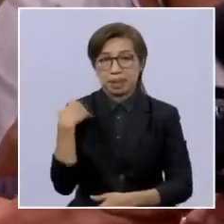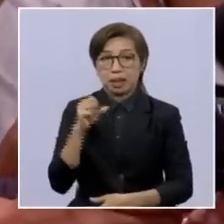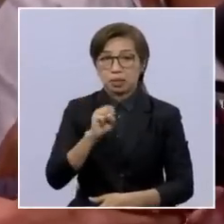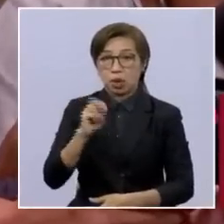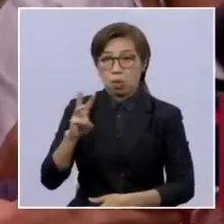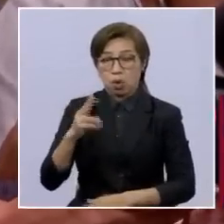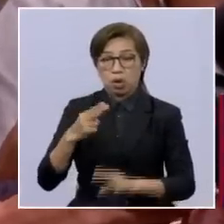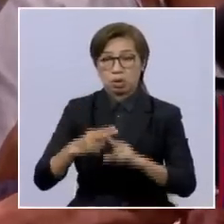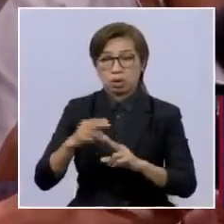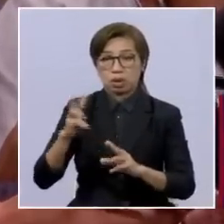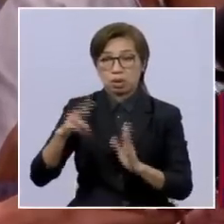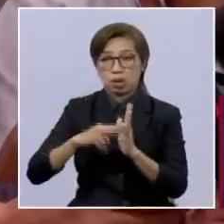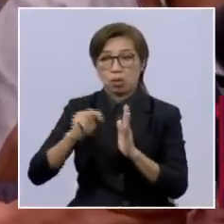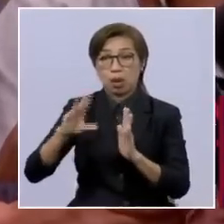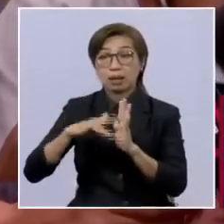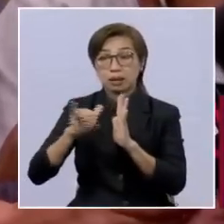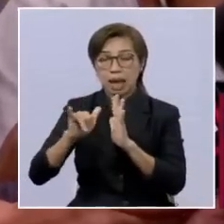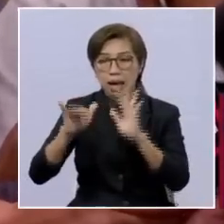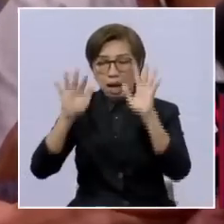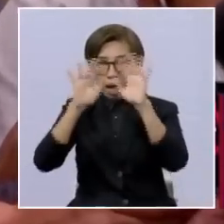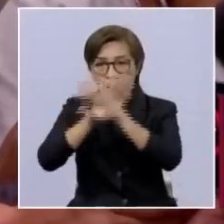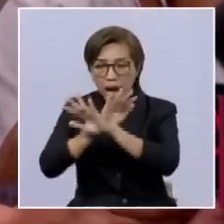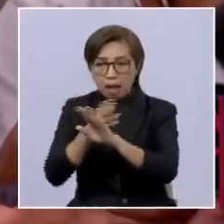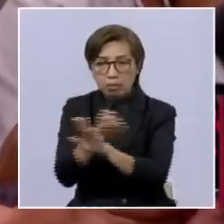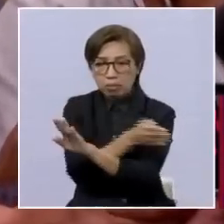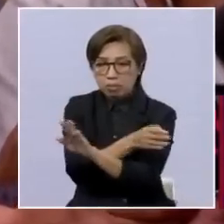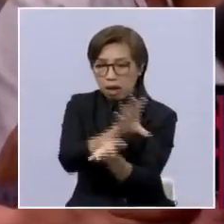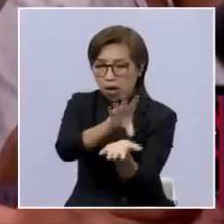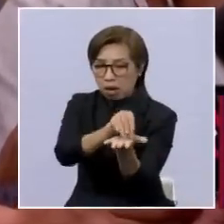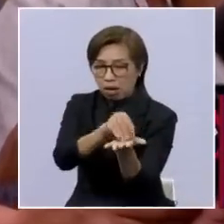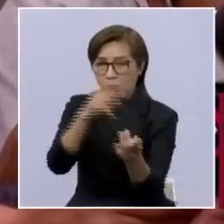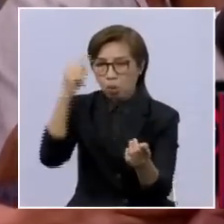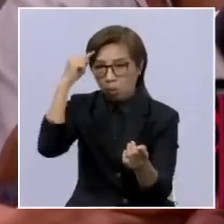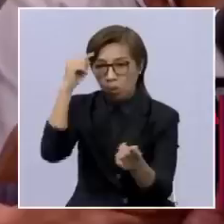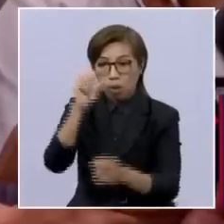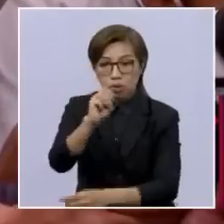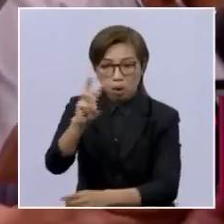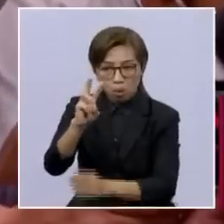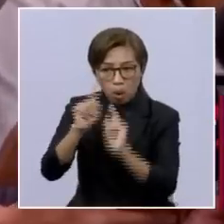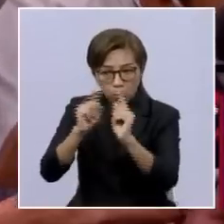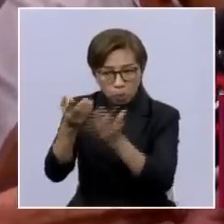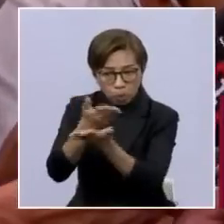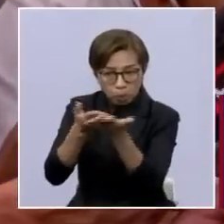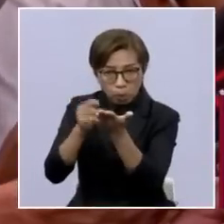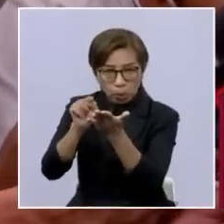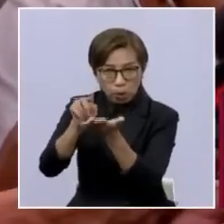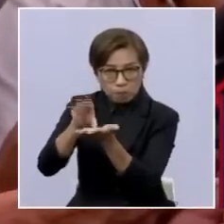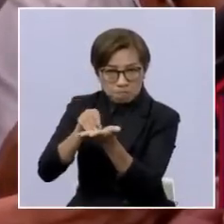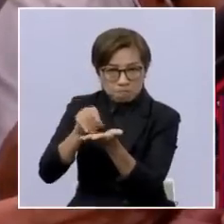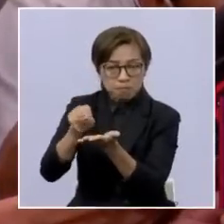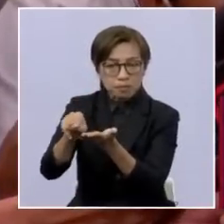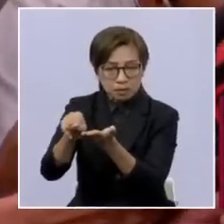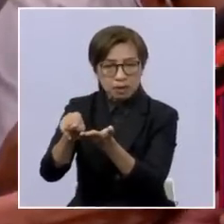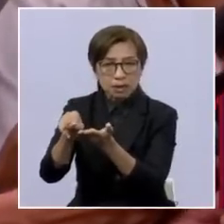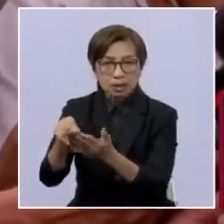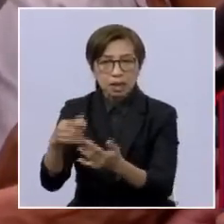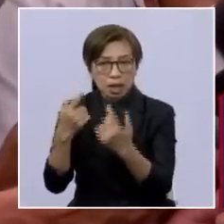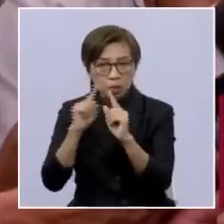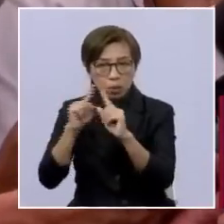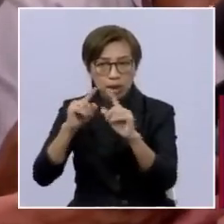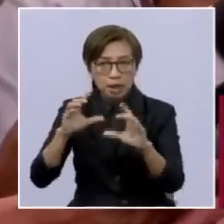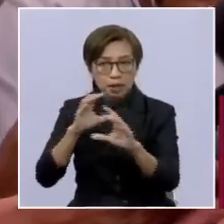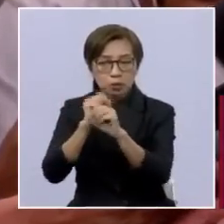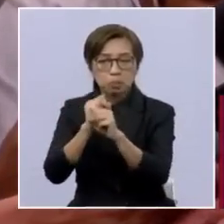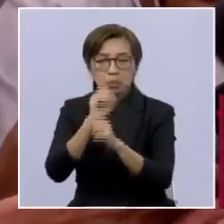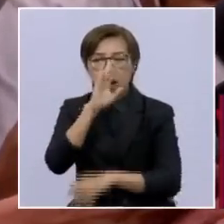ชัยโดยอ้างเสมือนตัวเองเนี่ยได้ไปรับรู้ข้อมูลเบื้องลึกที่สว.พูดคุยกันในแวดวงที่มีอิทธิพลต่อสว.ด้วยกันจน